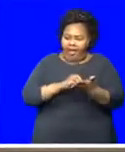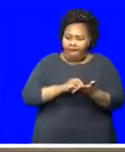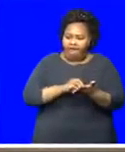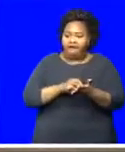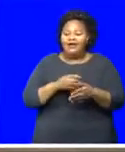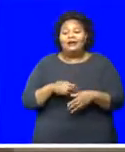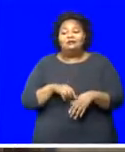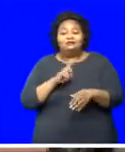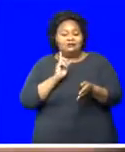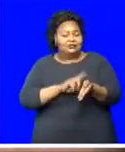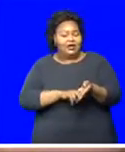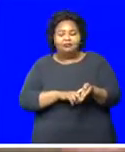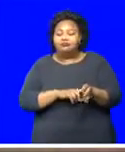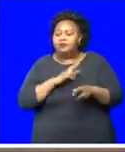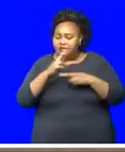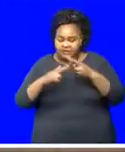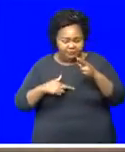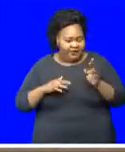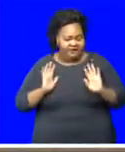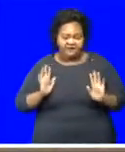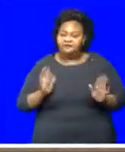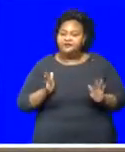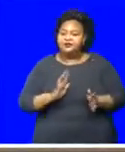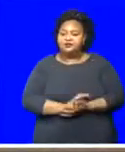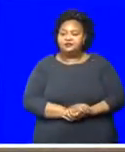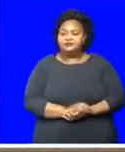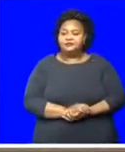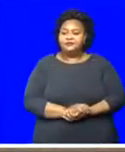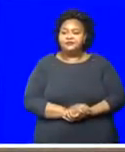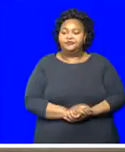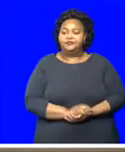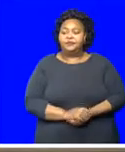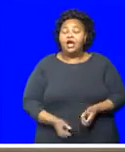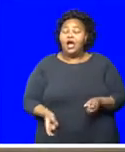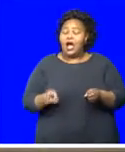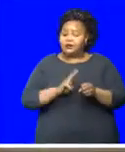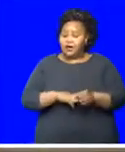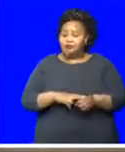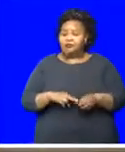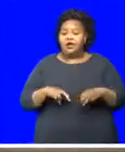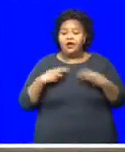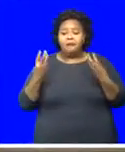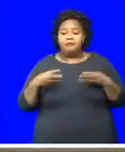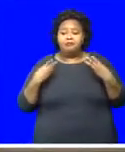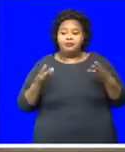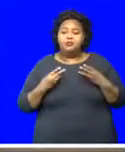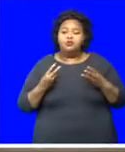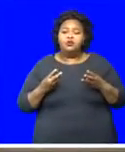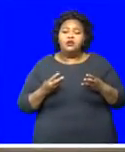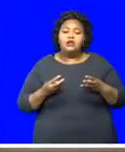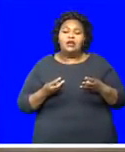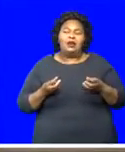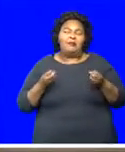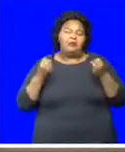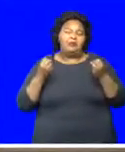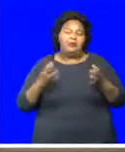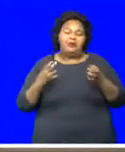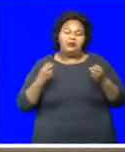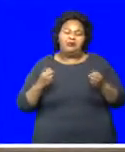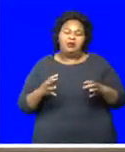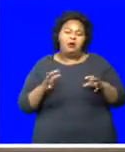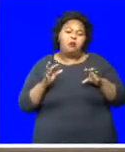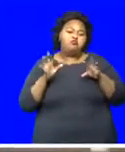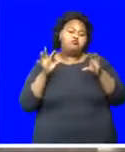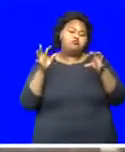kube lo ungabuka nje bota ubona lokuthi kude ema crowds uthole ukuthi sebantu sekune congestion leading perhaps